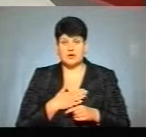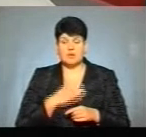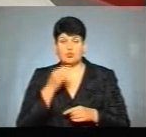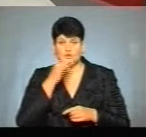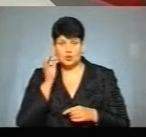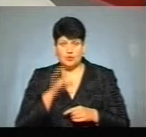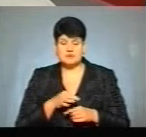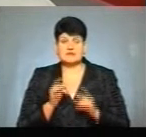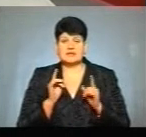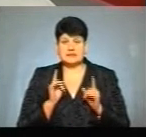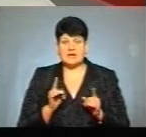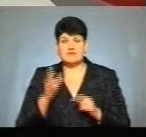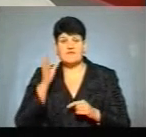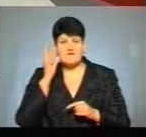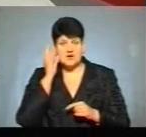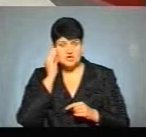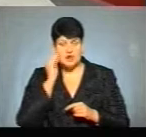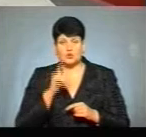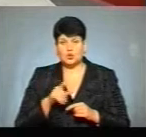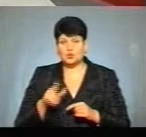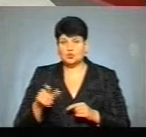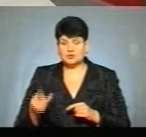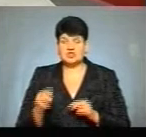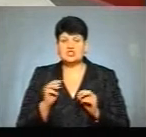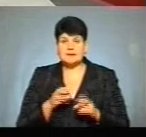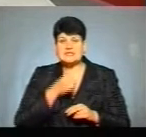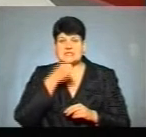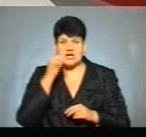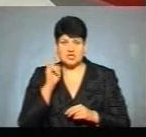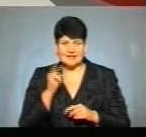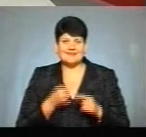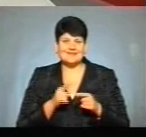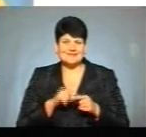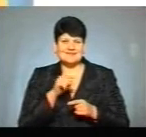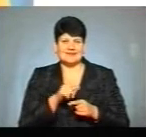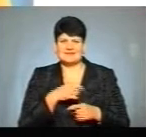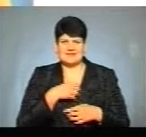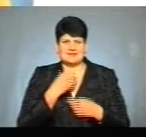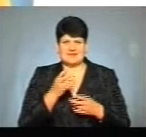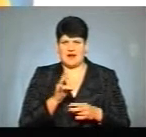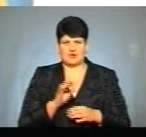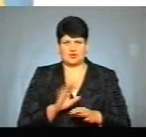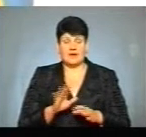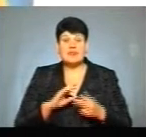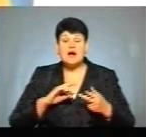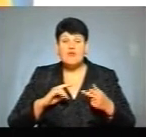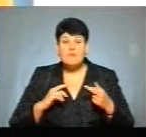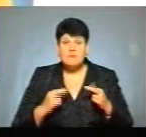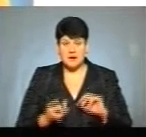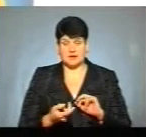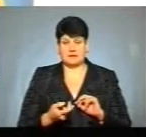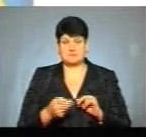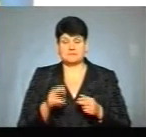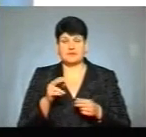досвіді навіть вважають люди, що чим старша дитина, тим для неї це не так страшно. А навпаки, от підлітковий